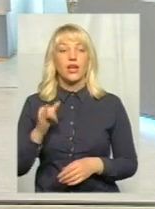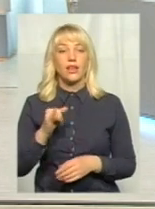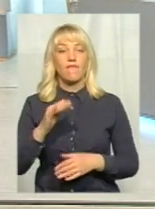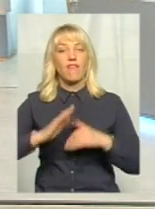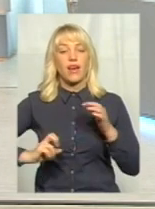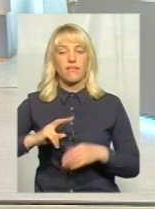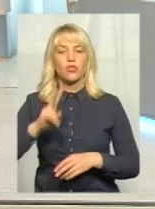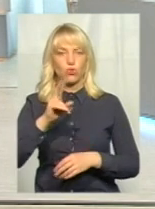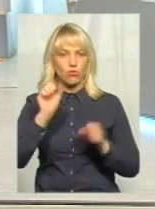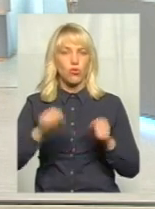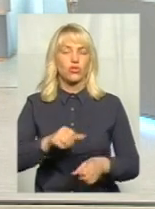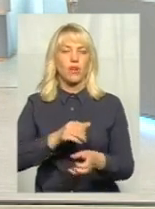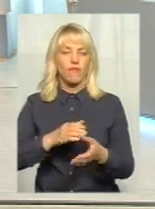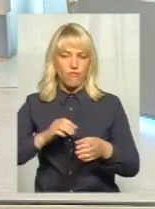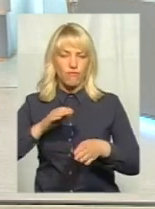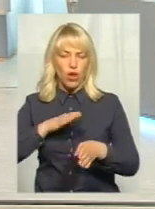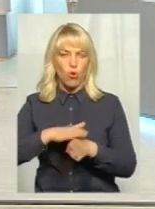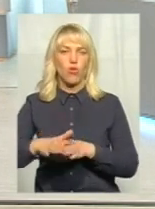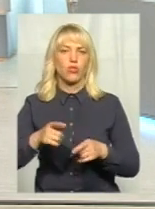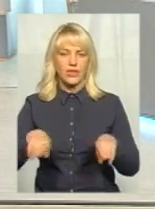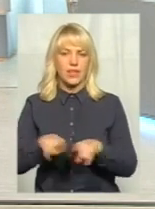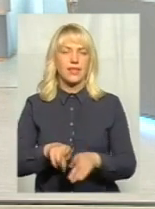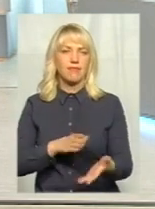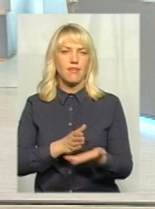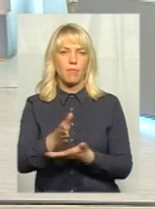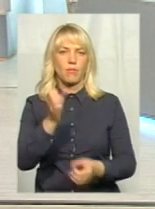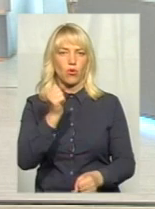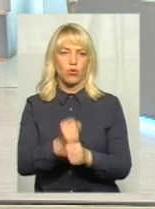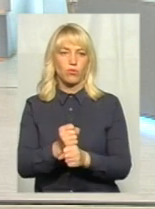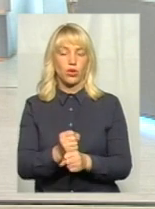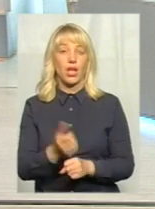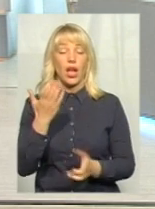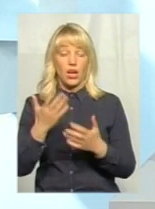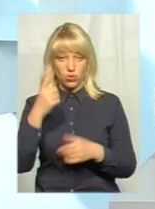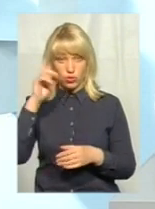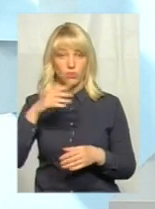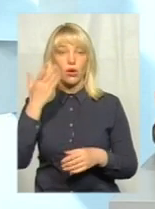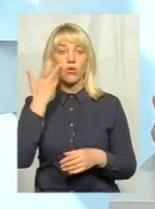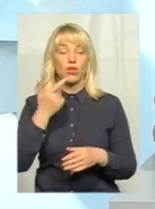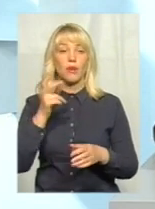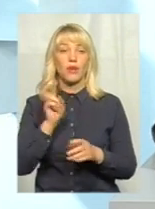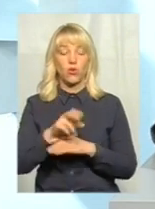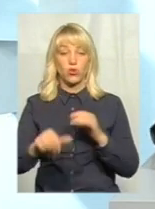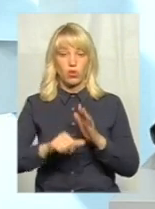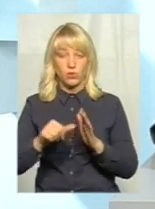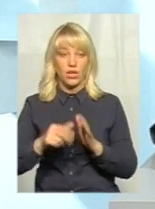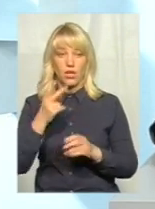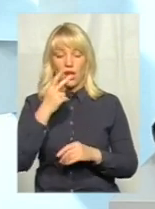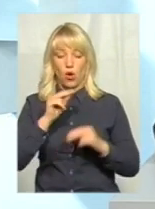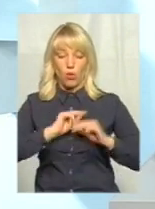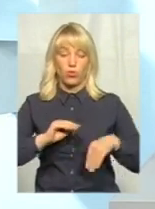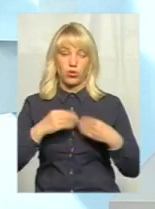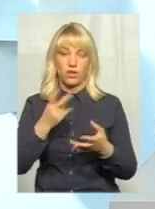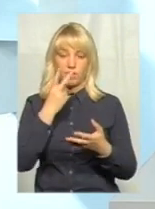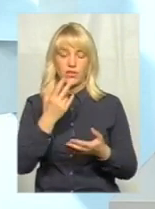може виконувати просто цей напрямок роботи. А ще колись, розумієте, коли приходив безробітний, і дивлячись, роботодавець дивиться його